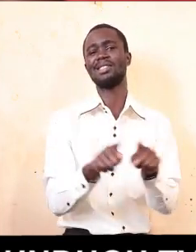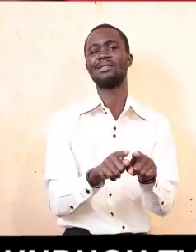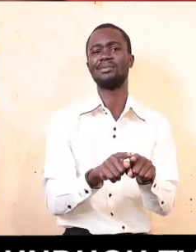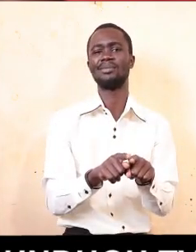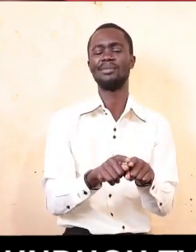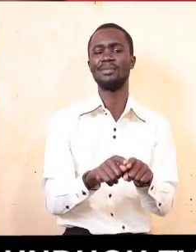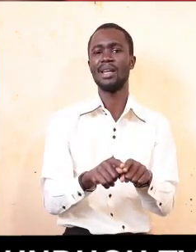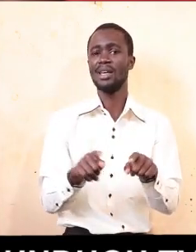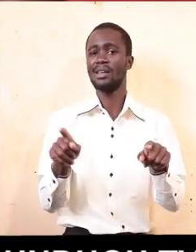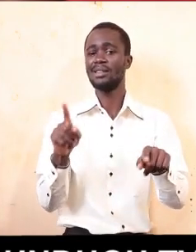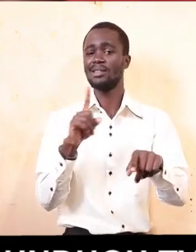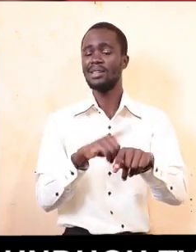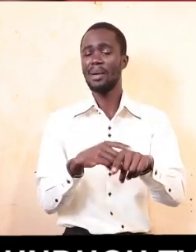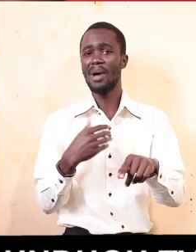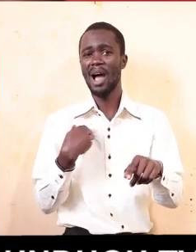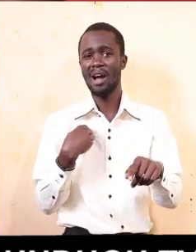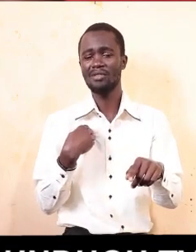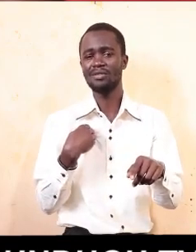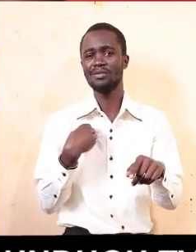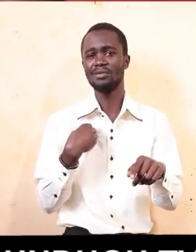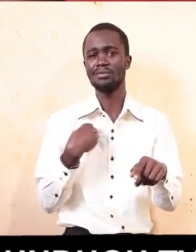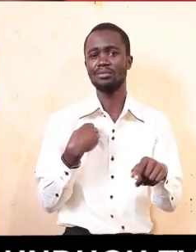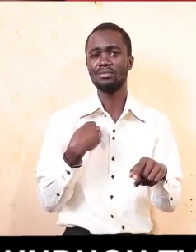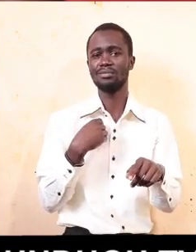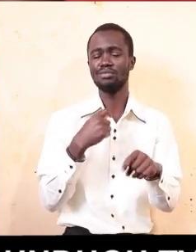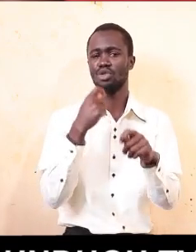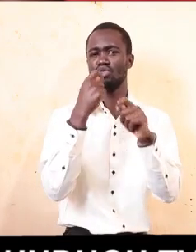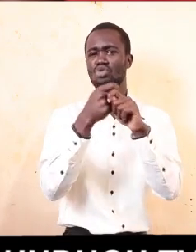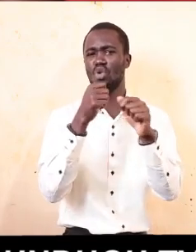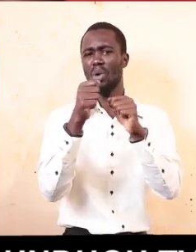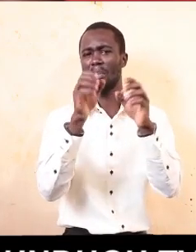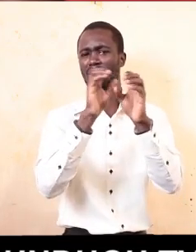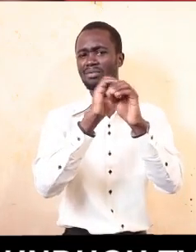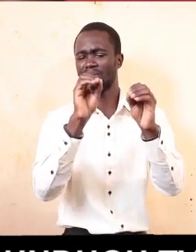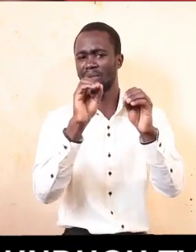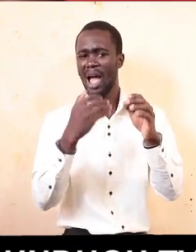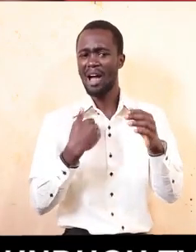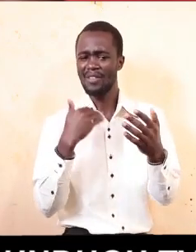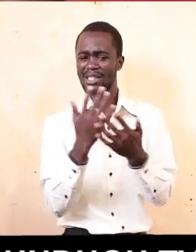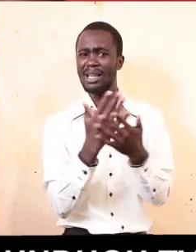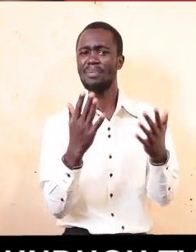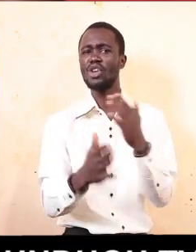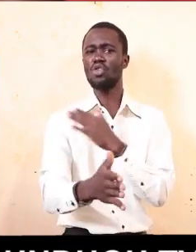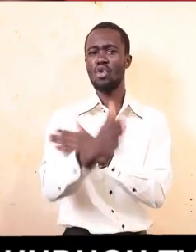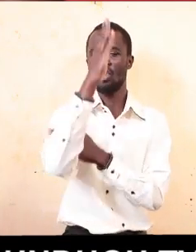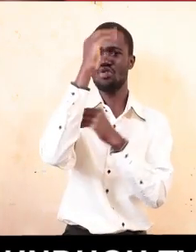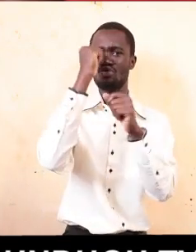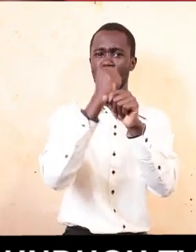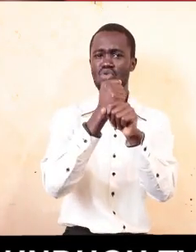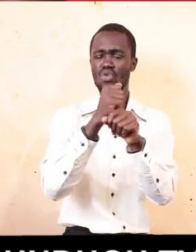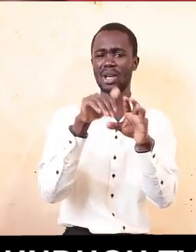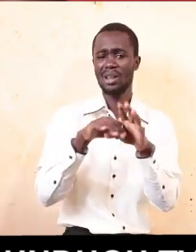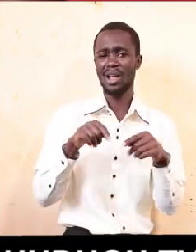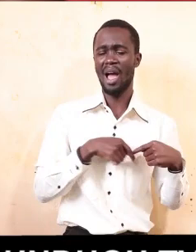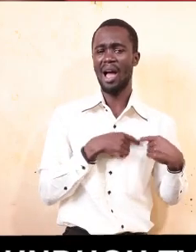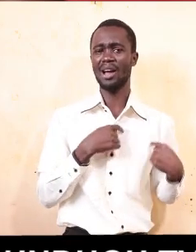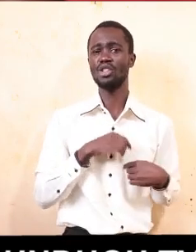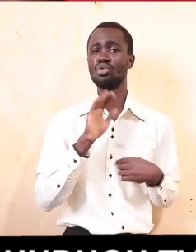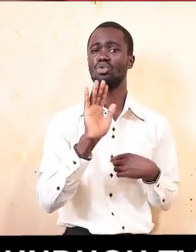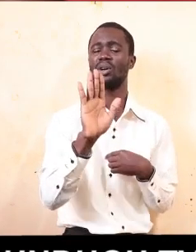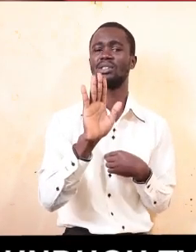hauna silaha. Na kabla ya kupata hiyo silaha, kuna jambo moja Mungu anatenda ndani ya moyo wako